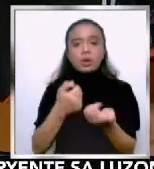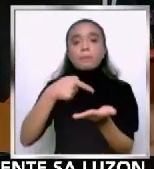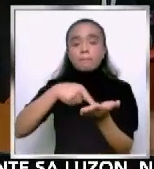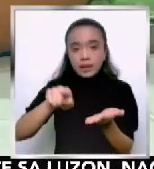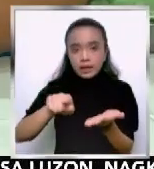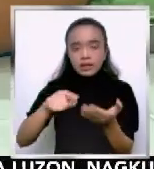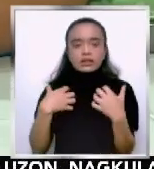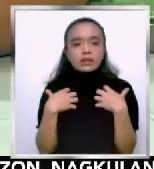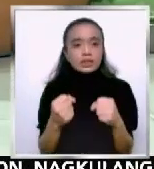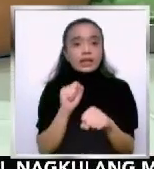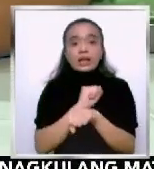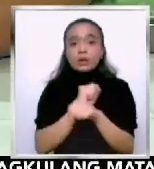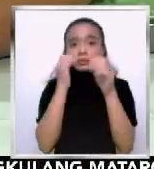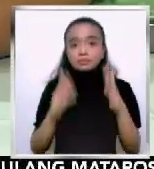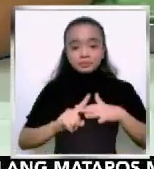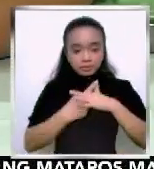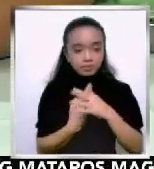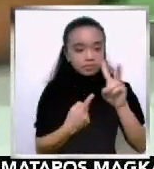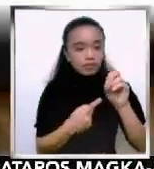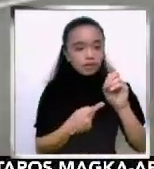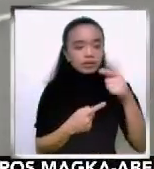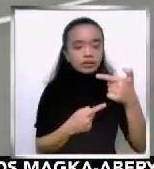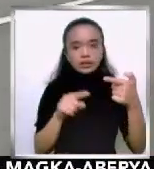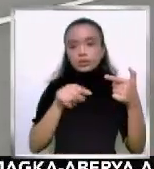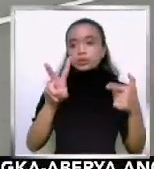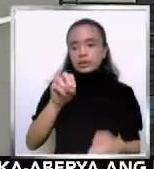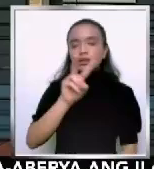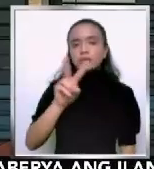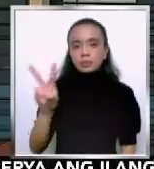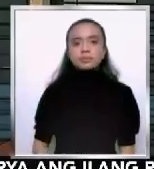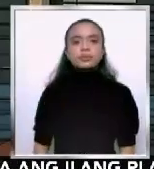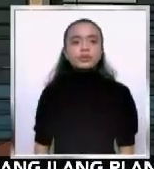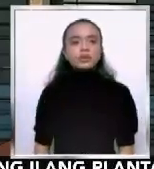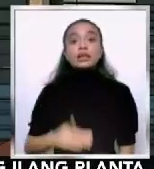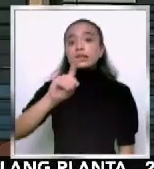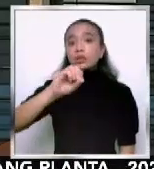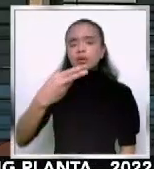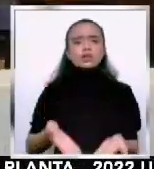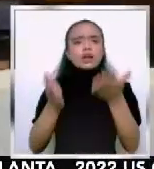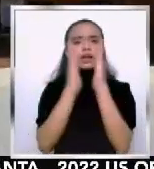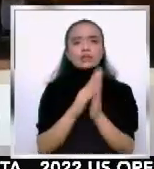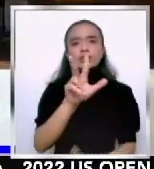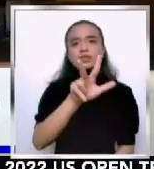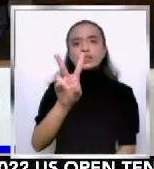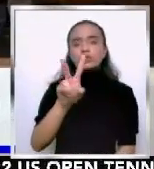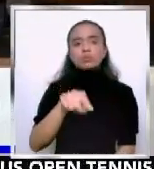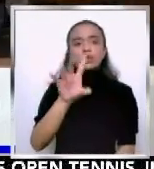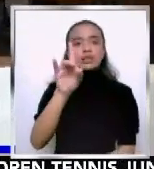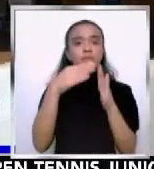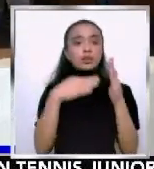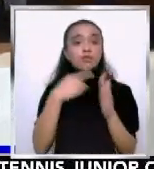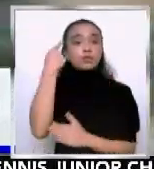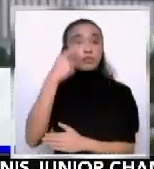healthcare workers from 2021 to 2022. Umihingi rin ang DOH ng 32.8 billion pesos para sa